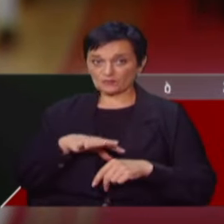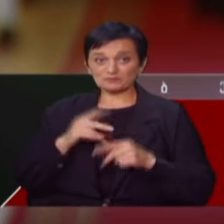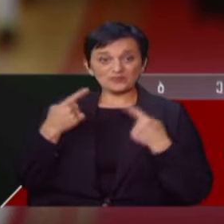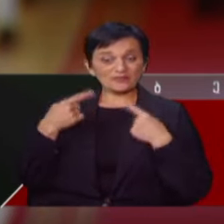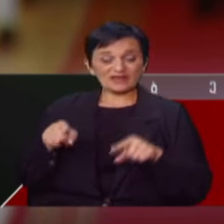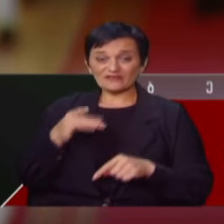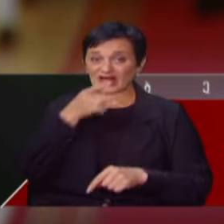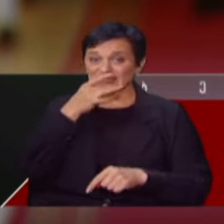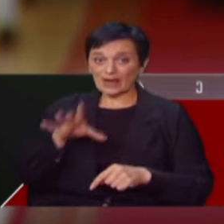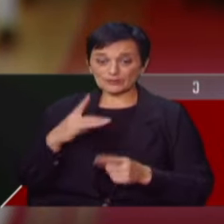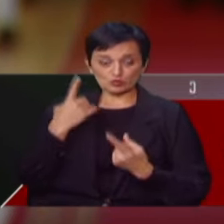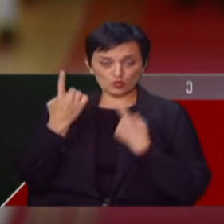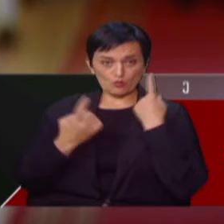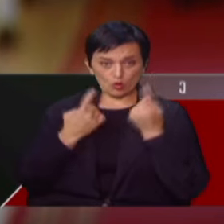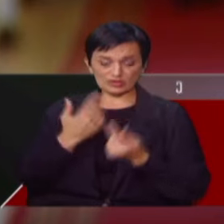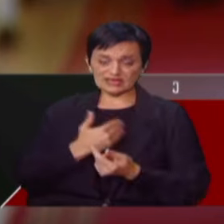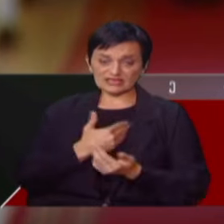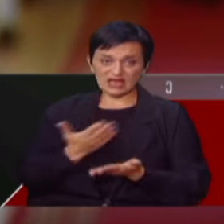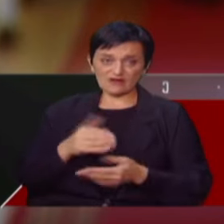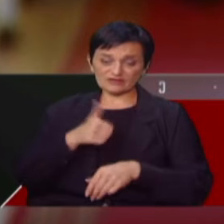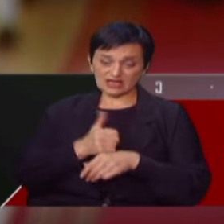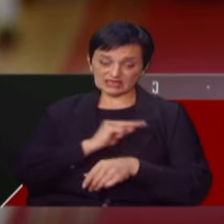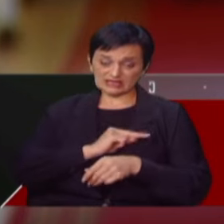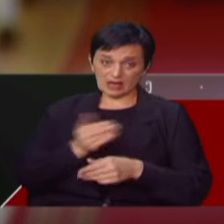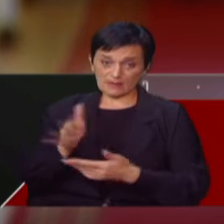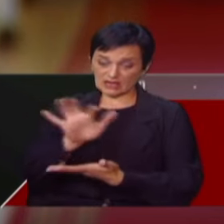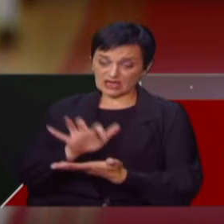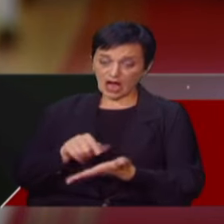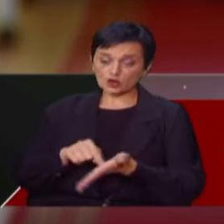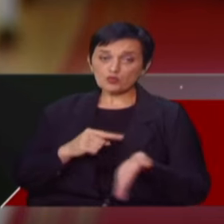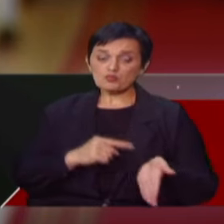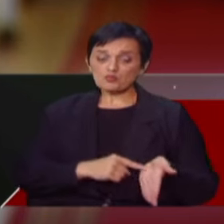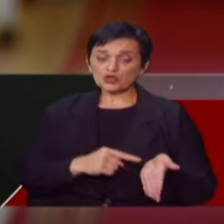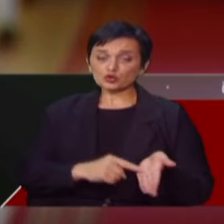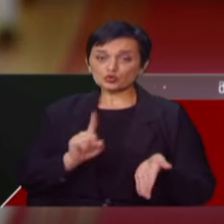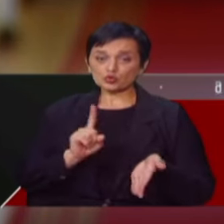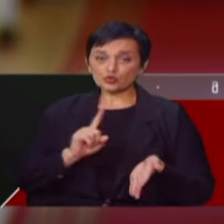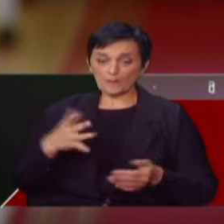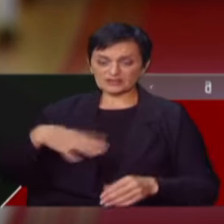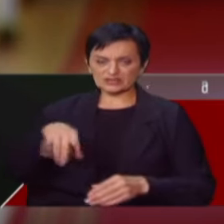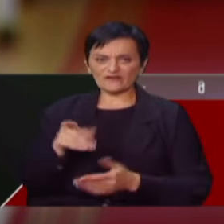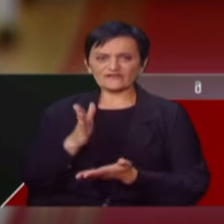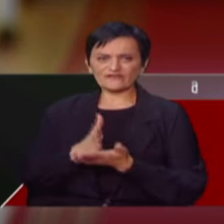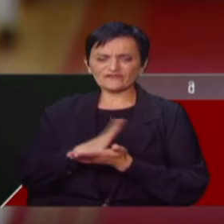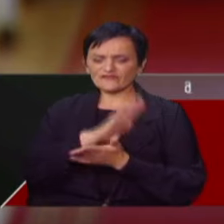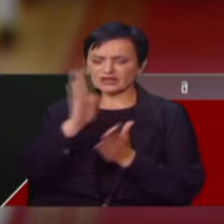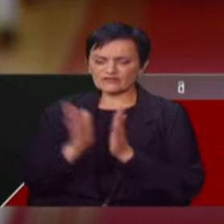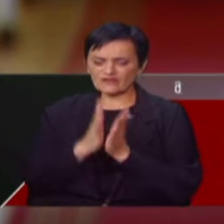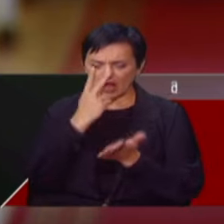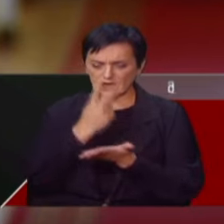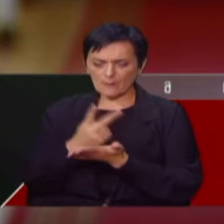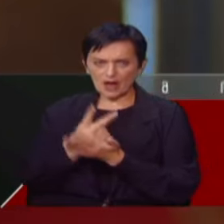სხვა ნებისმიერი მონაცემები გნებავთ აი დეპარტამენტის ეს განცხადება. მიუთითებს იმაზე, რომ საქართველო არის ყველა